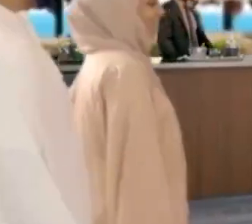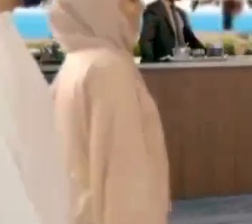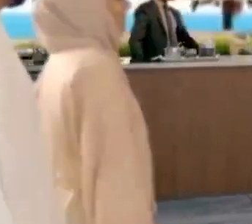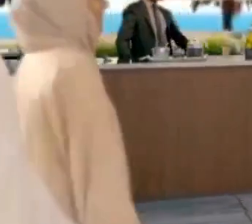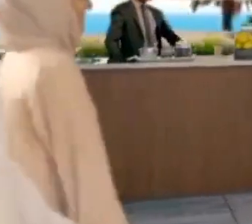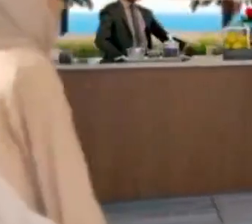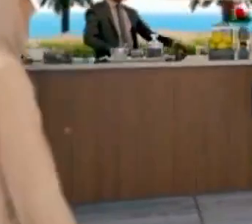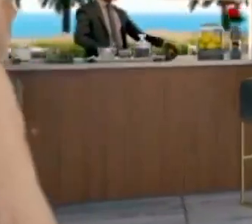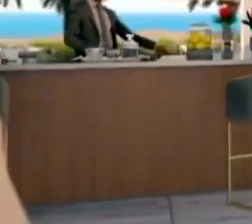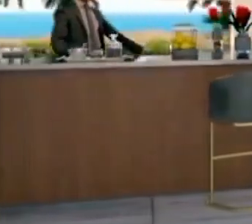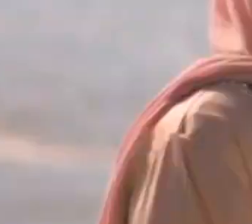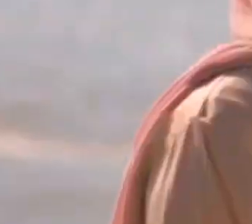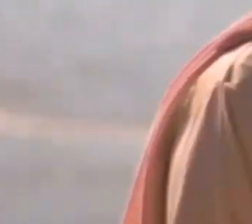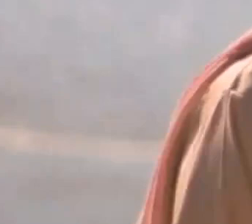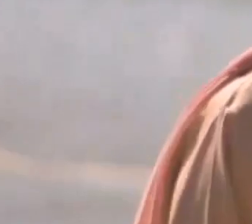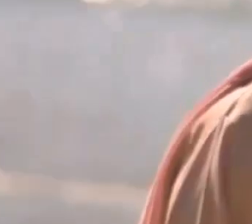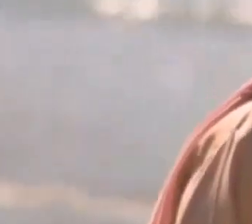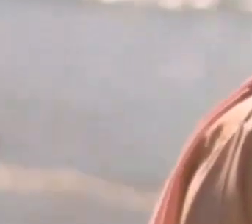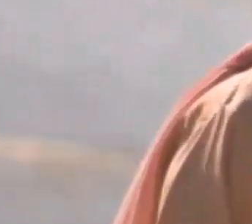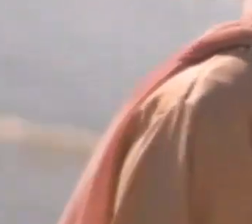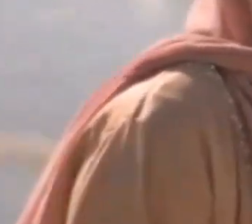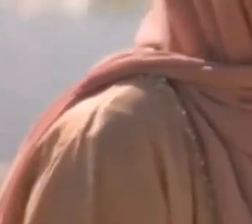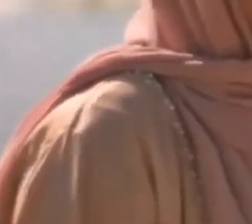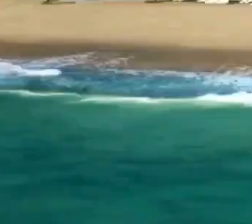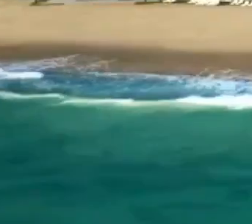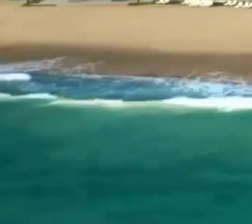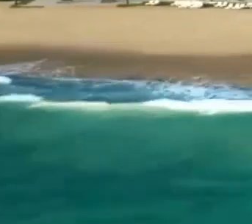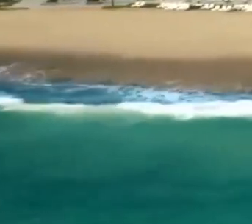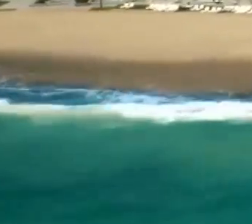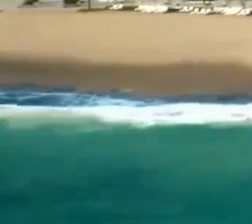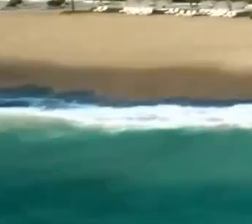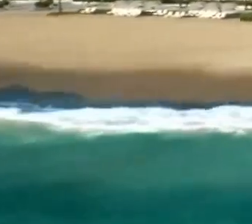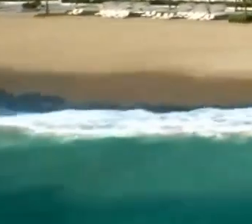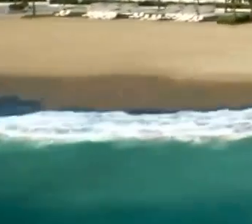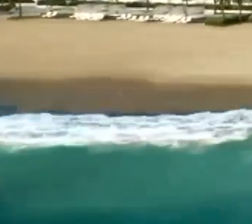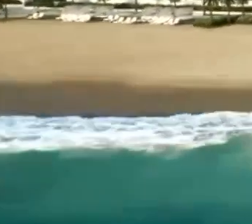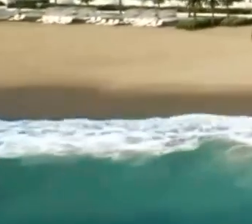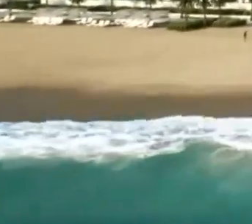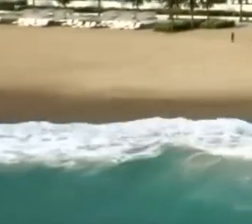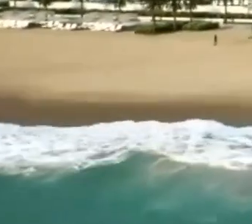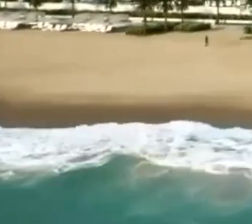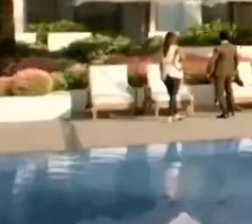لأني أستحق بيت بمكان مثالي وتصميم فيه من التراث العماني.